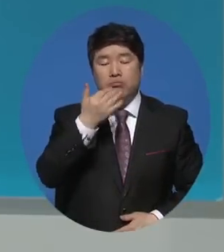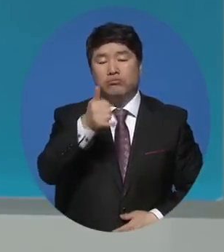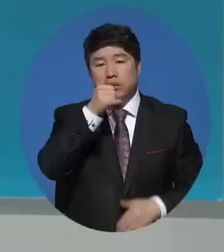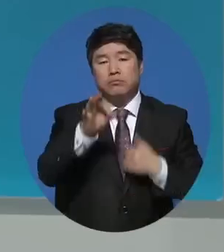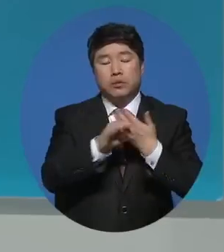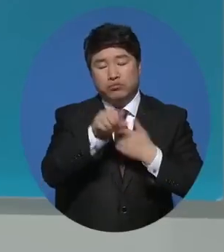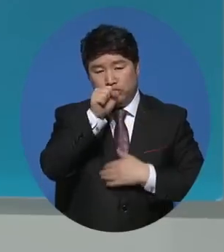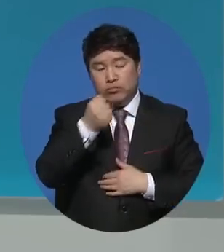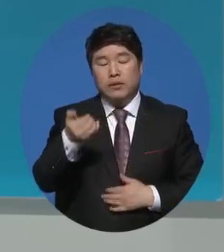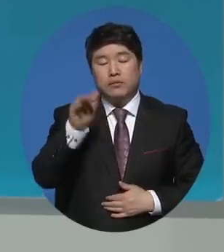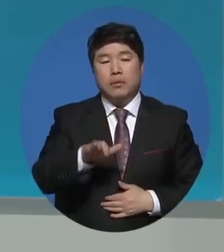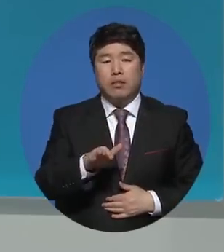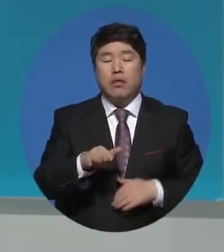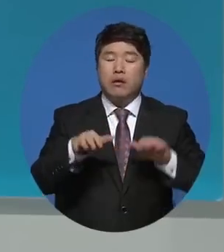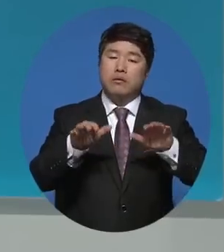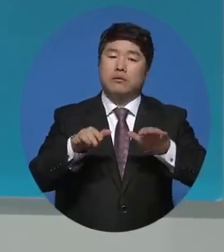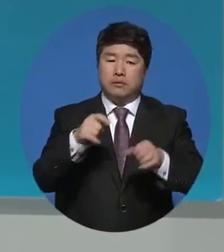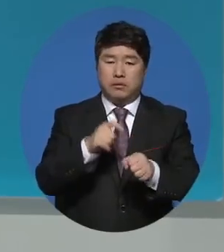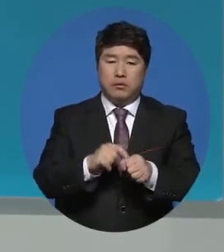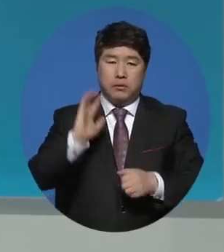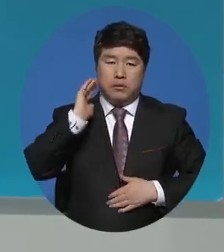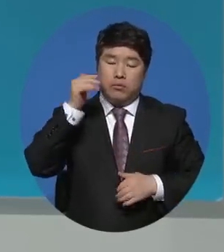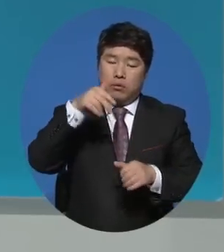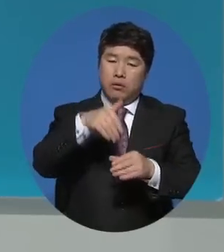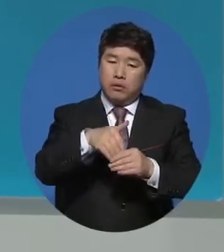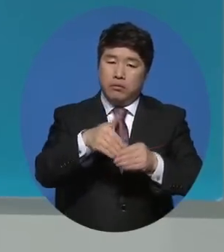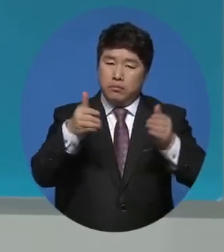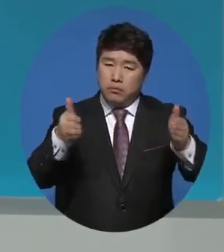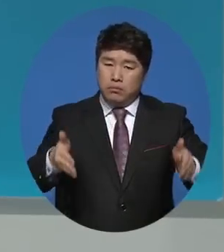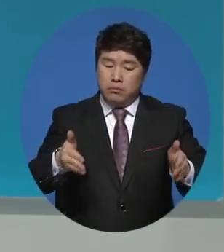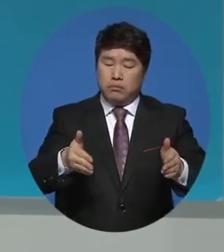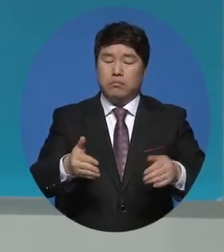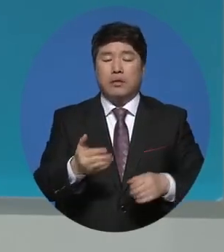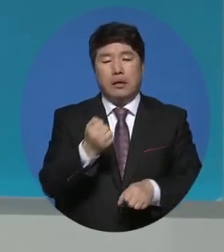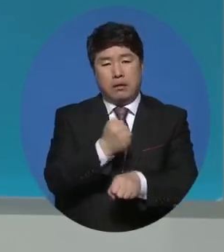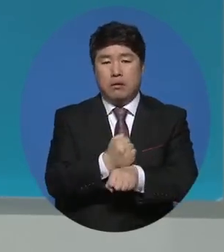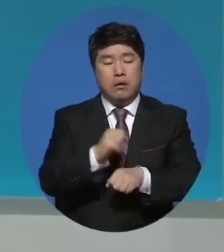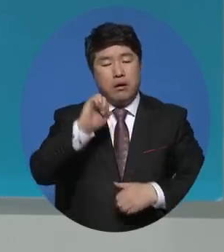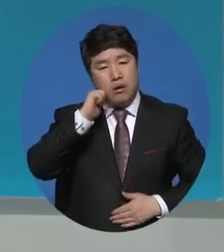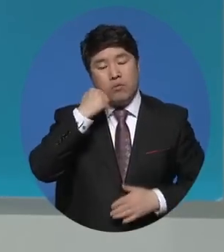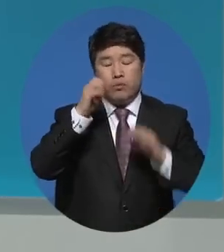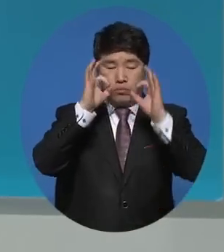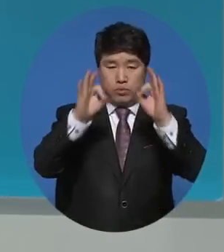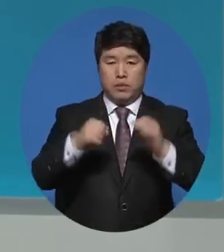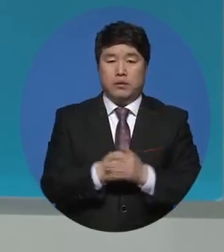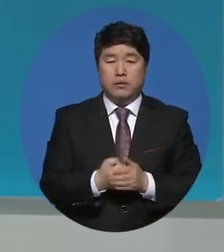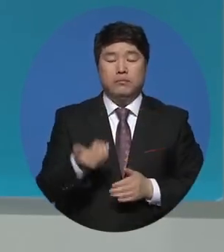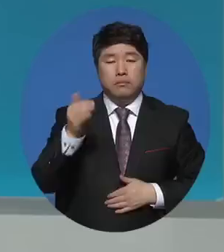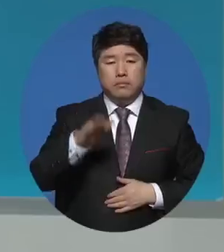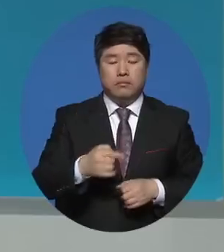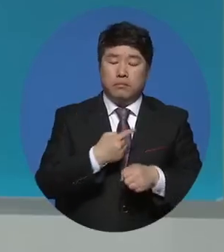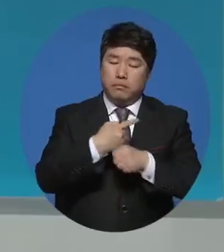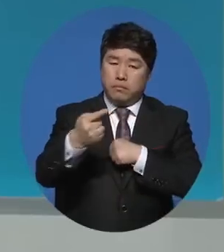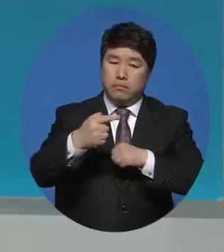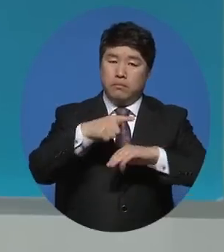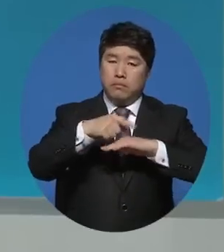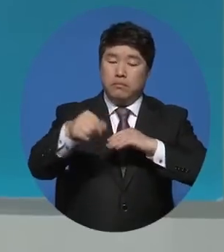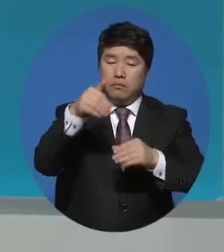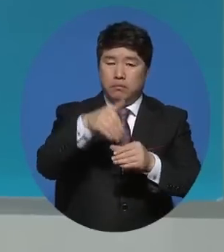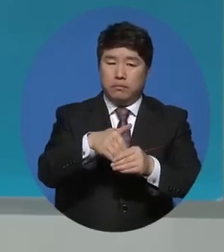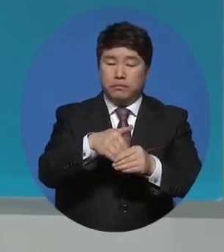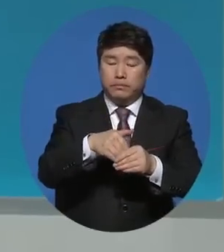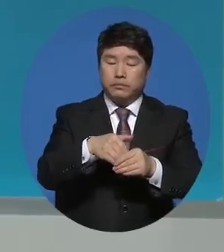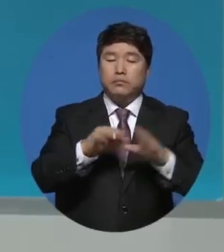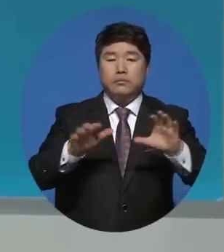좋겠습니다만 현실적으로 대선 기간때 하는 것은 어려워 보입니다 그렇지만 내년 지방선거 때는